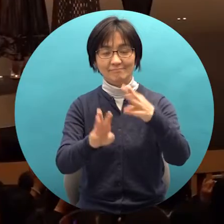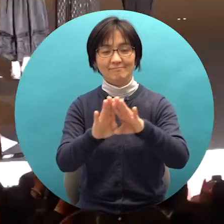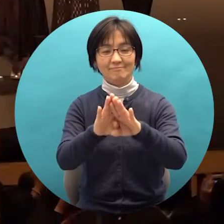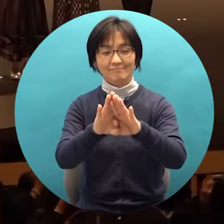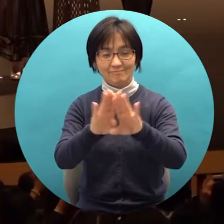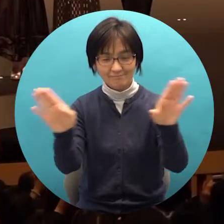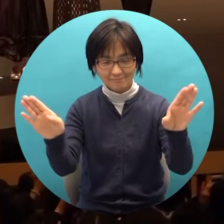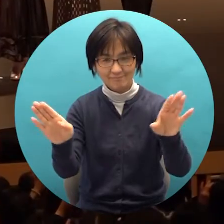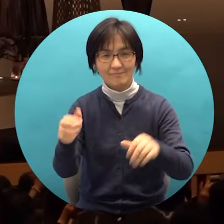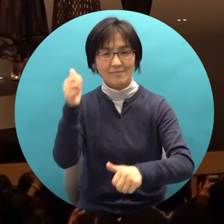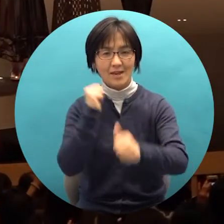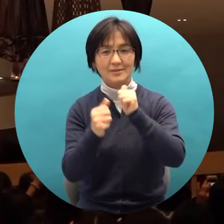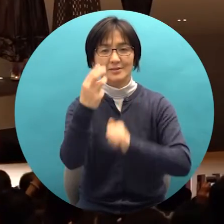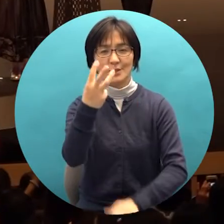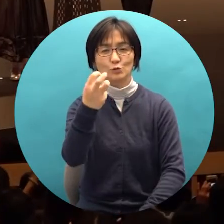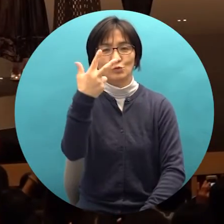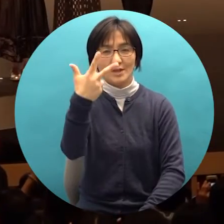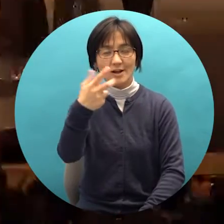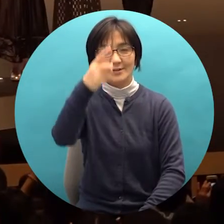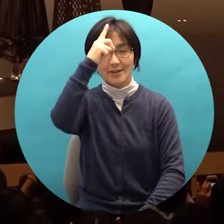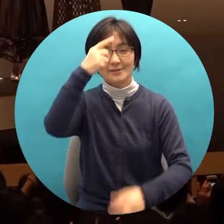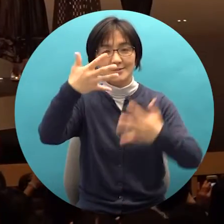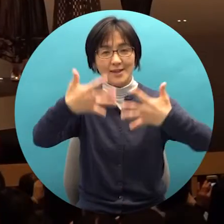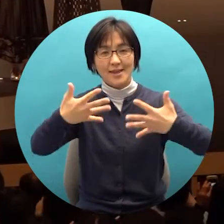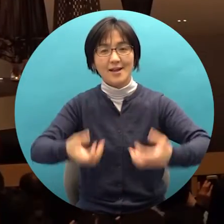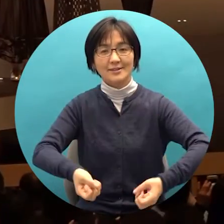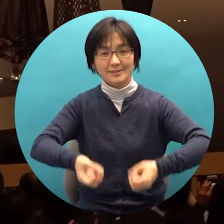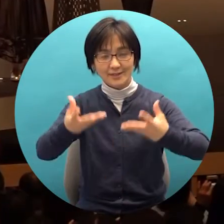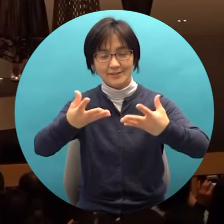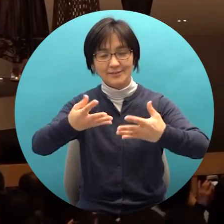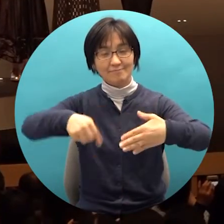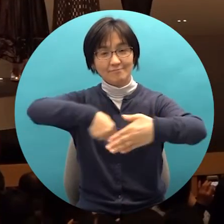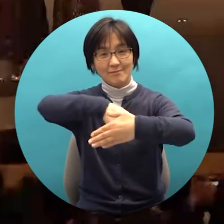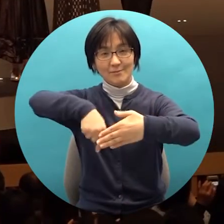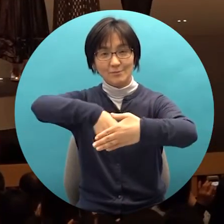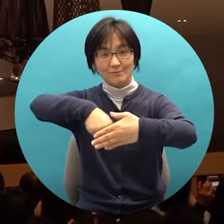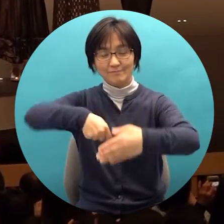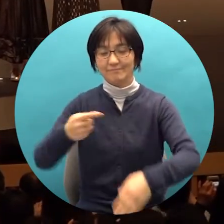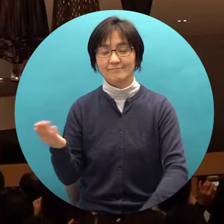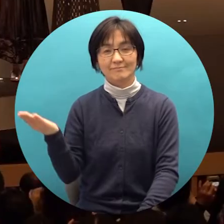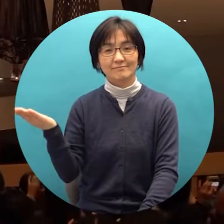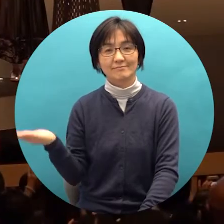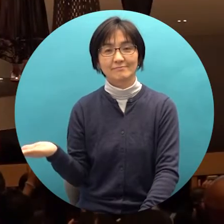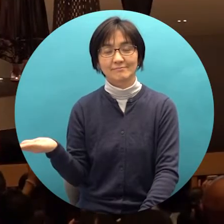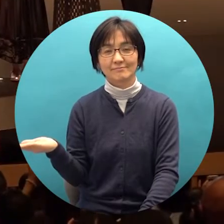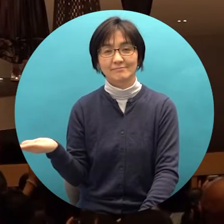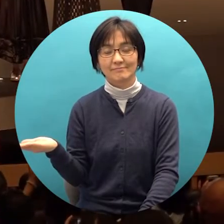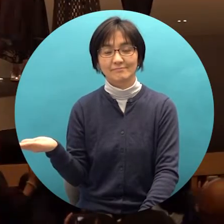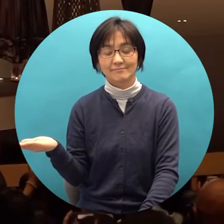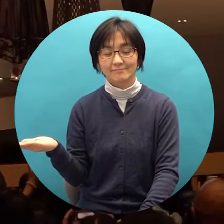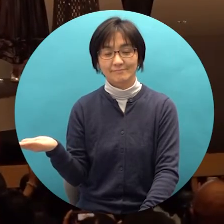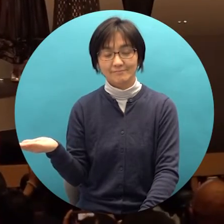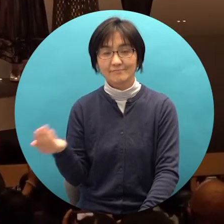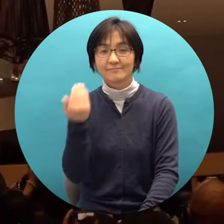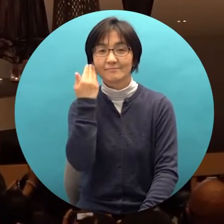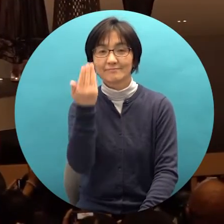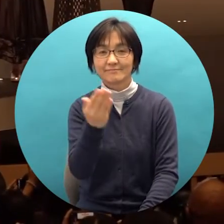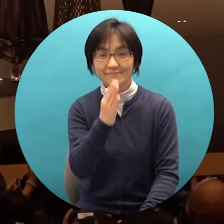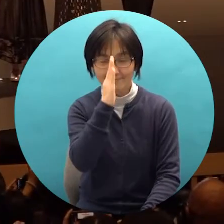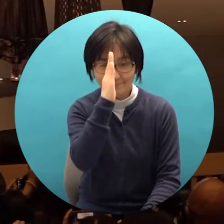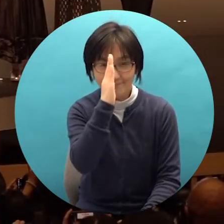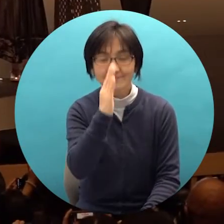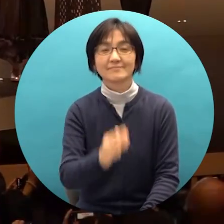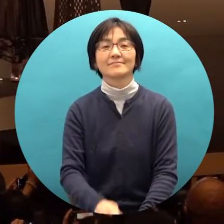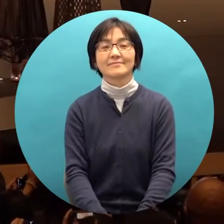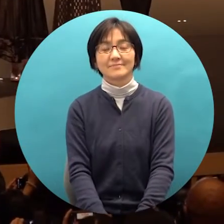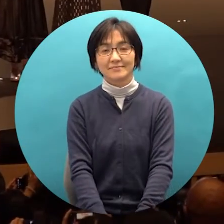第37回高崎映画祭、詳しい内容はご覧の高崎映画祭事務局までお問い合わせください